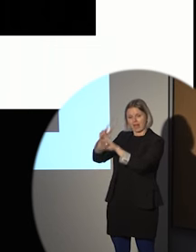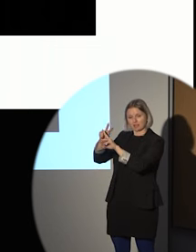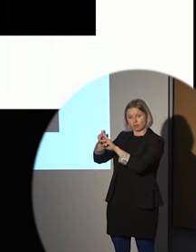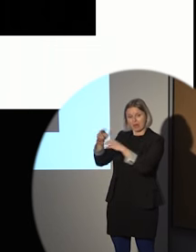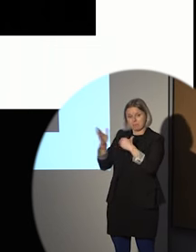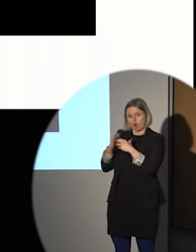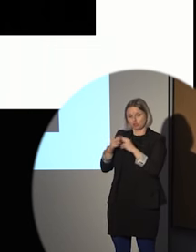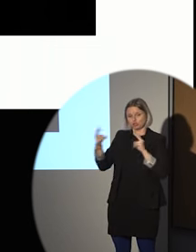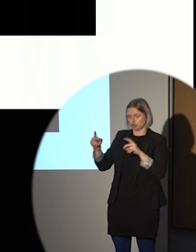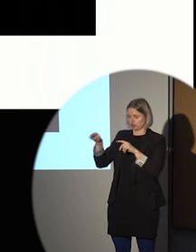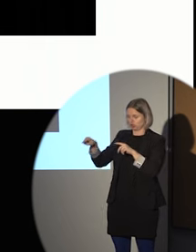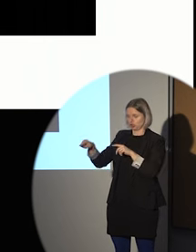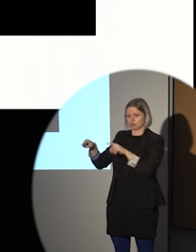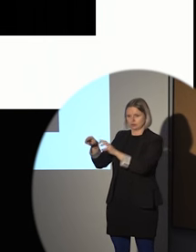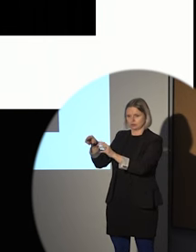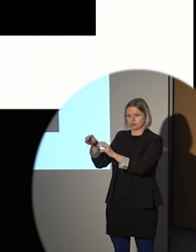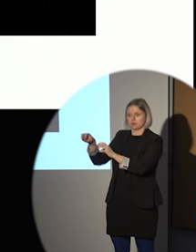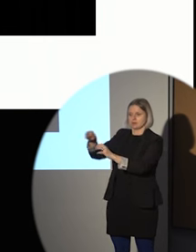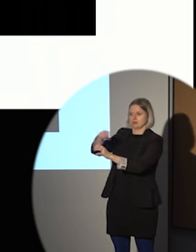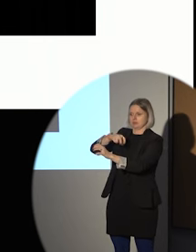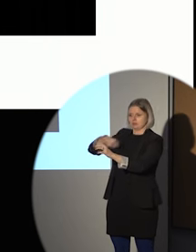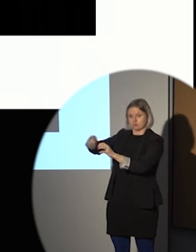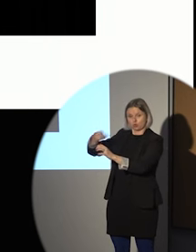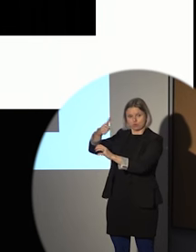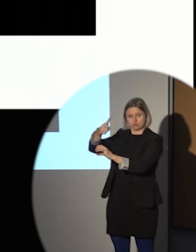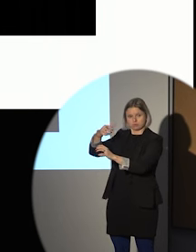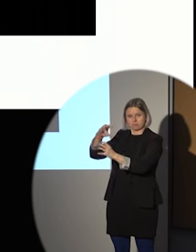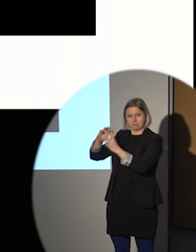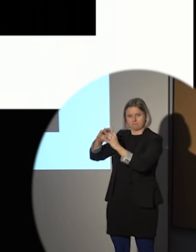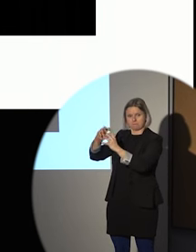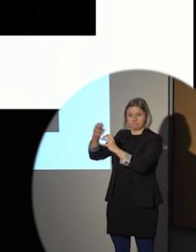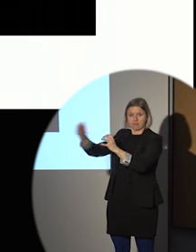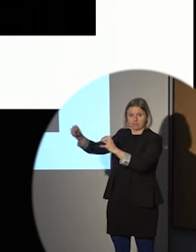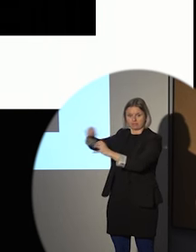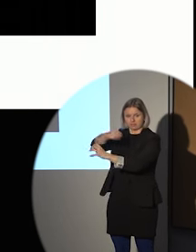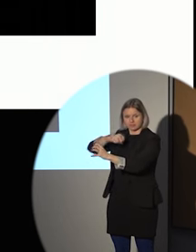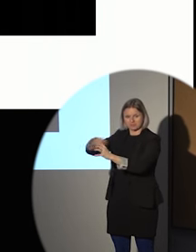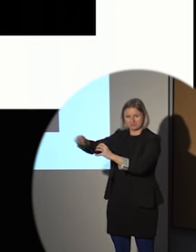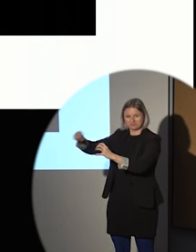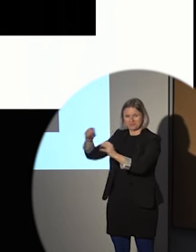nous, il y avait une planète qui avait